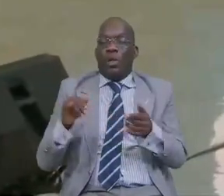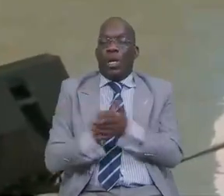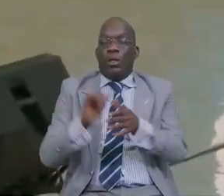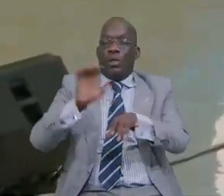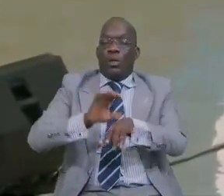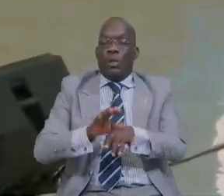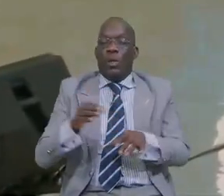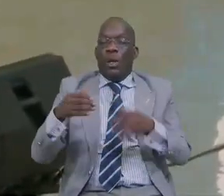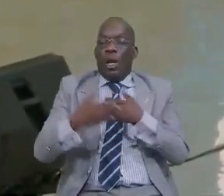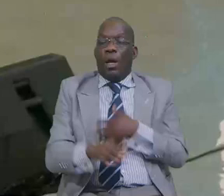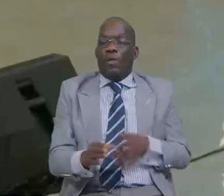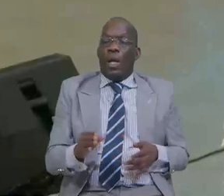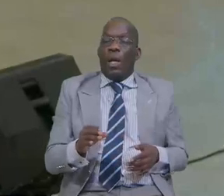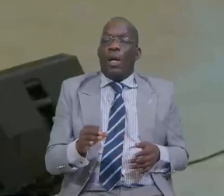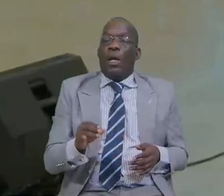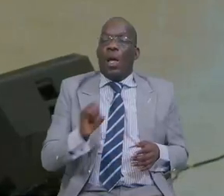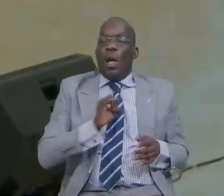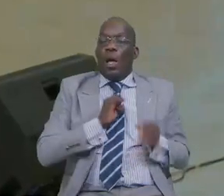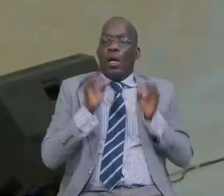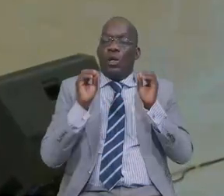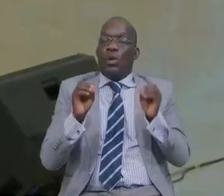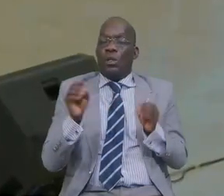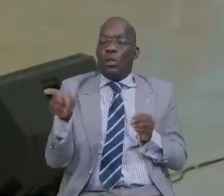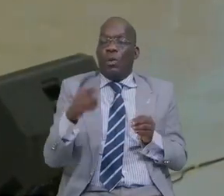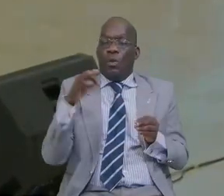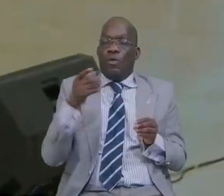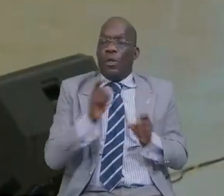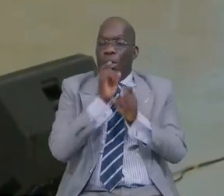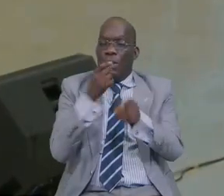Et quand j'ai fini d'enseigner les dons de l'esprit,